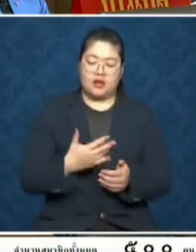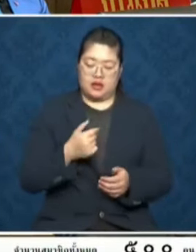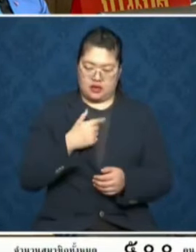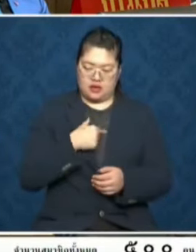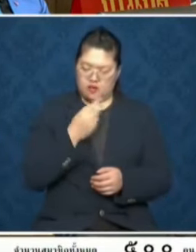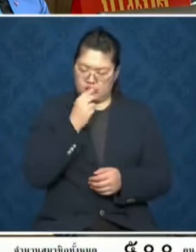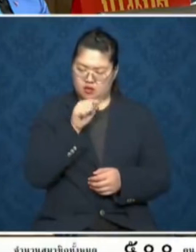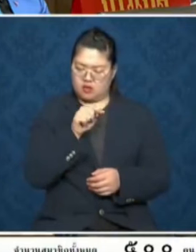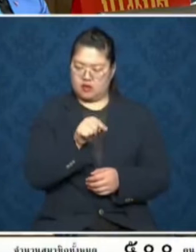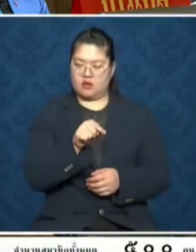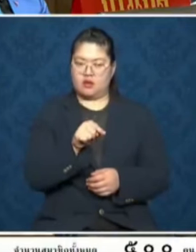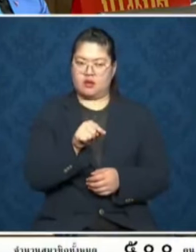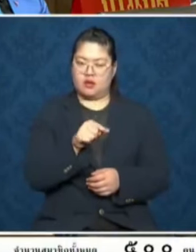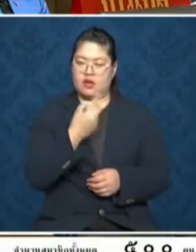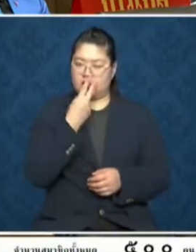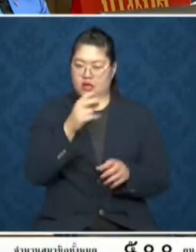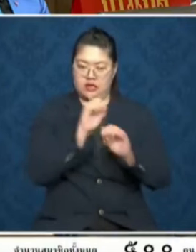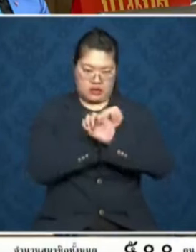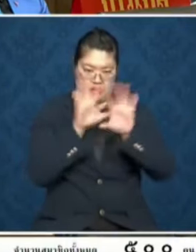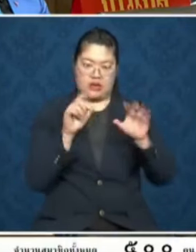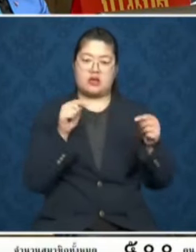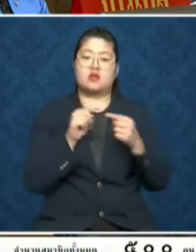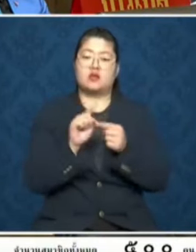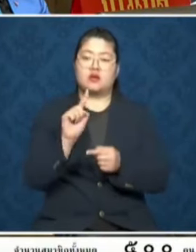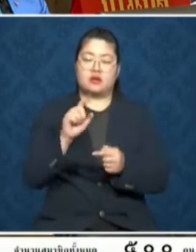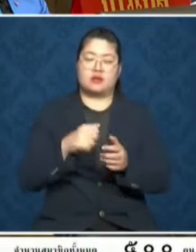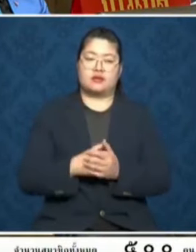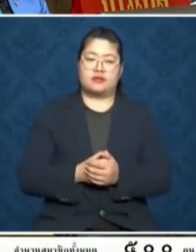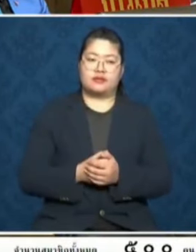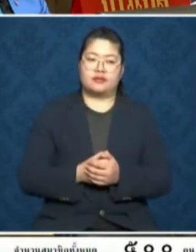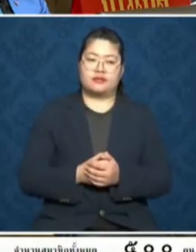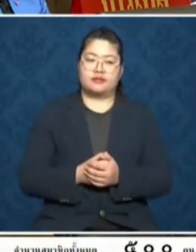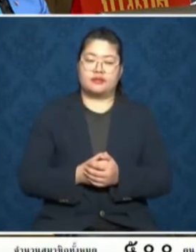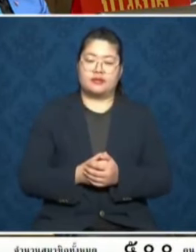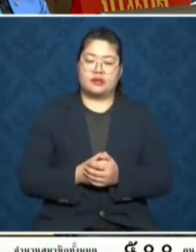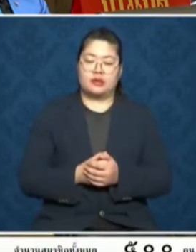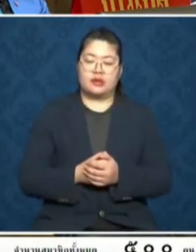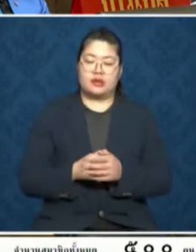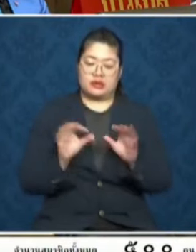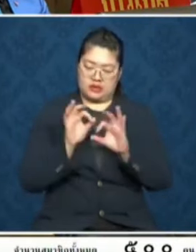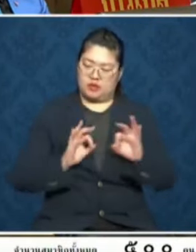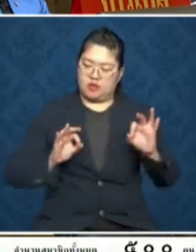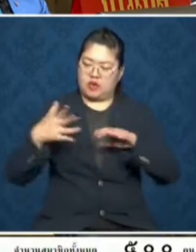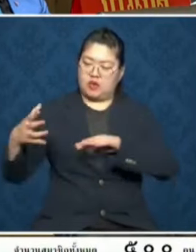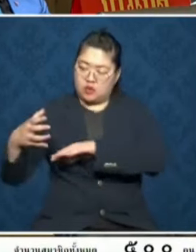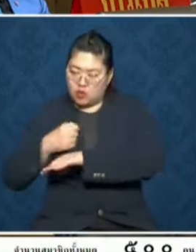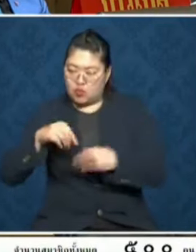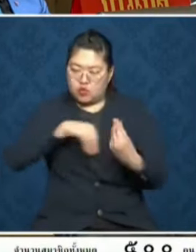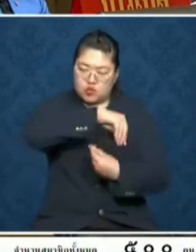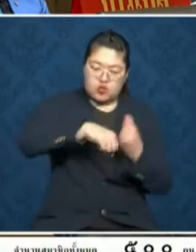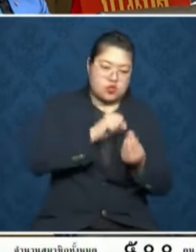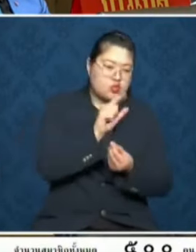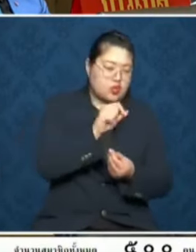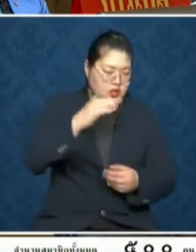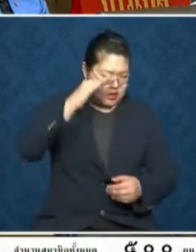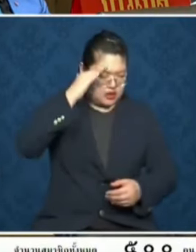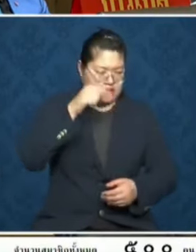ทุกคนต่างเห็นเด่นชัดเป็นที่ประจักษ์มาแล้วแต่ท่านประธานคะอิทธิพลทางการเมืองและธุรกิจของทหารที่ว่